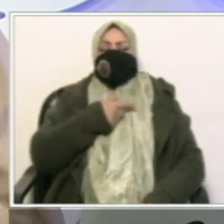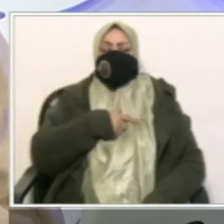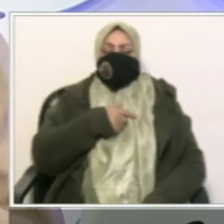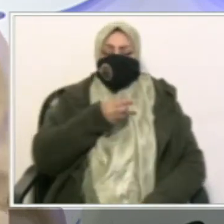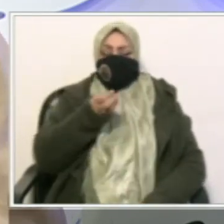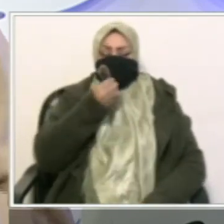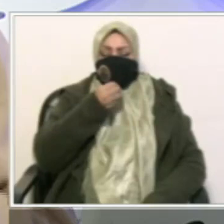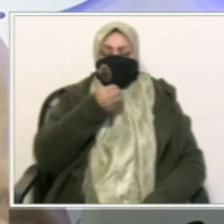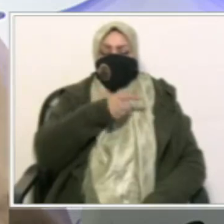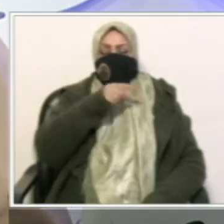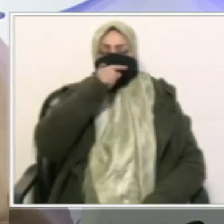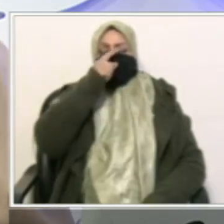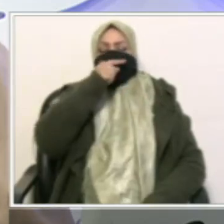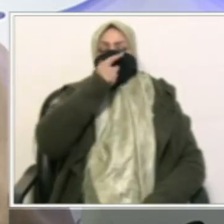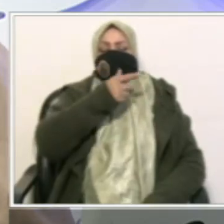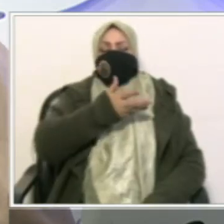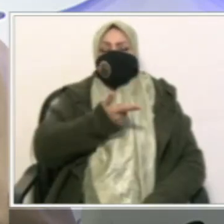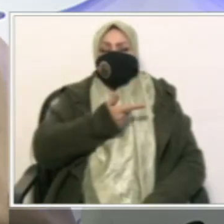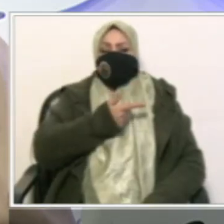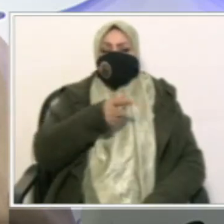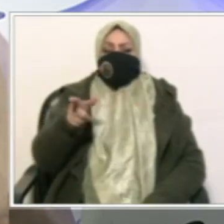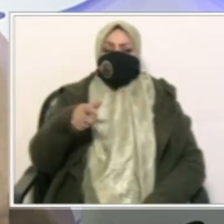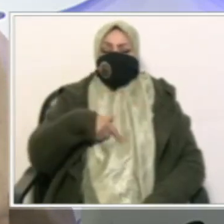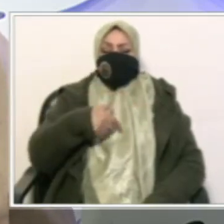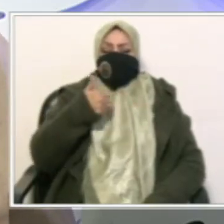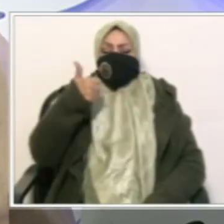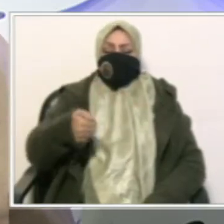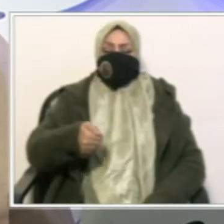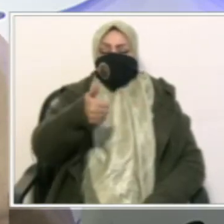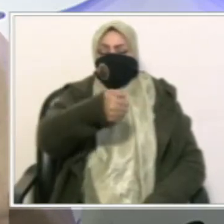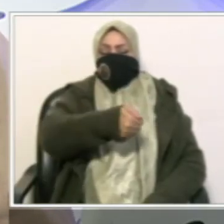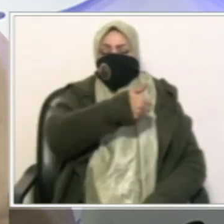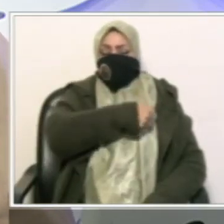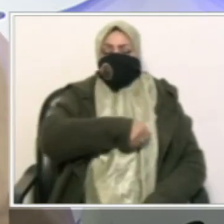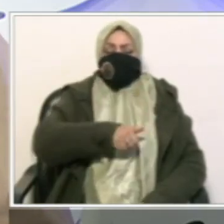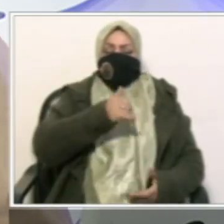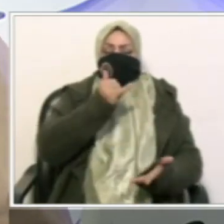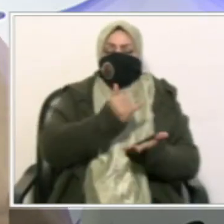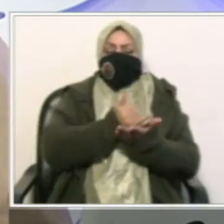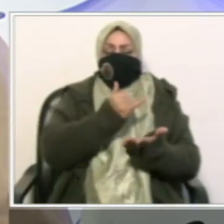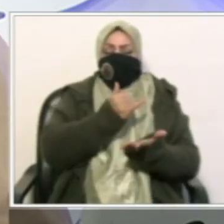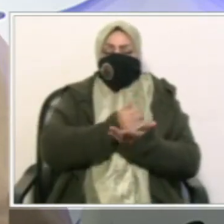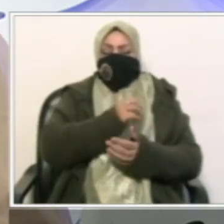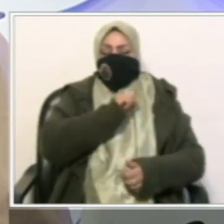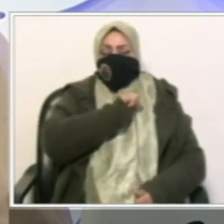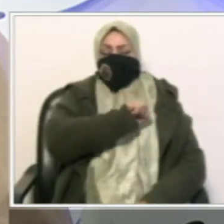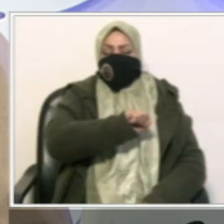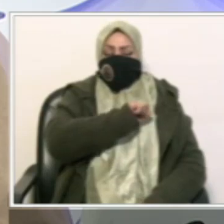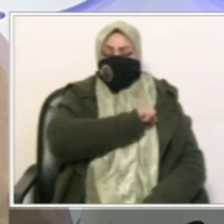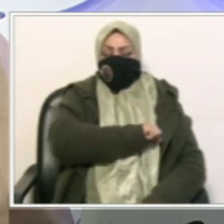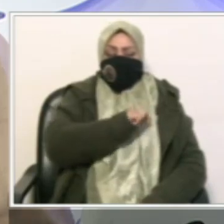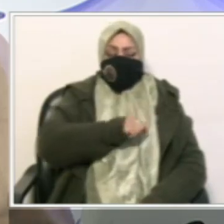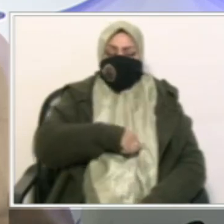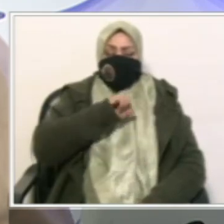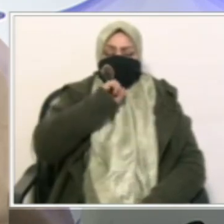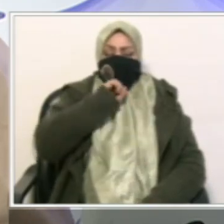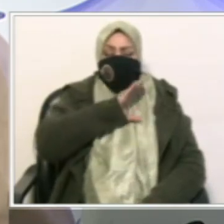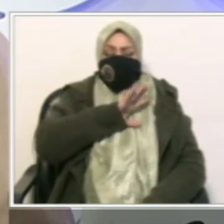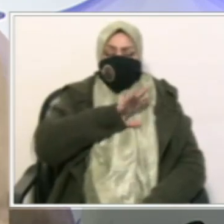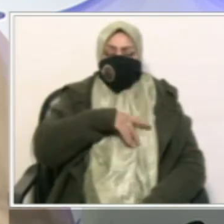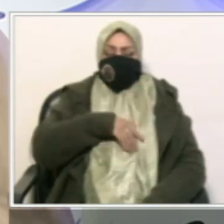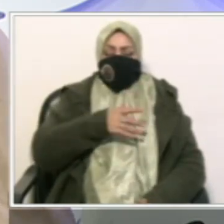أمانة أنتم مسؤولون عنها، وإحنا رأينا من فسادكم ومن تقاعصكم ومن تخاذلكم ومن دماركم